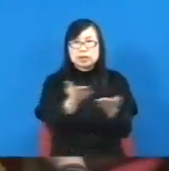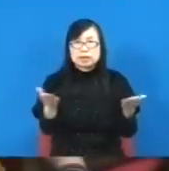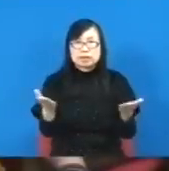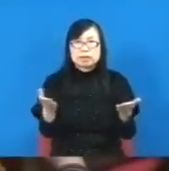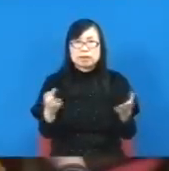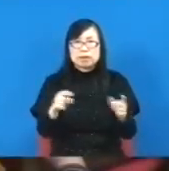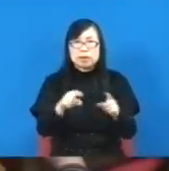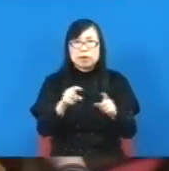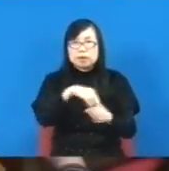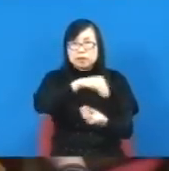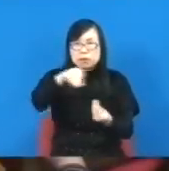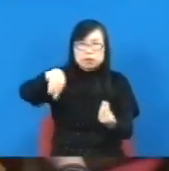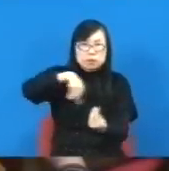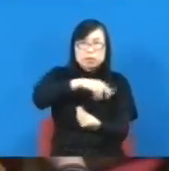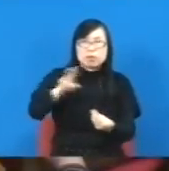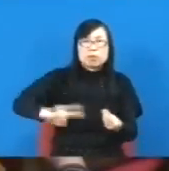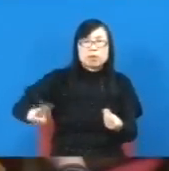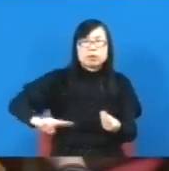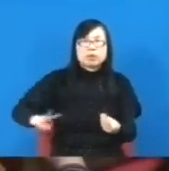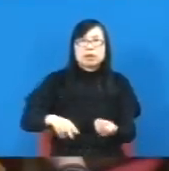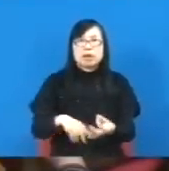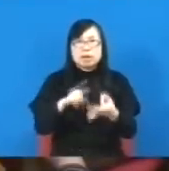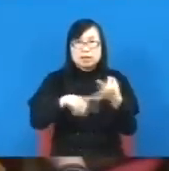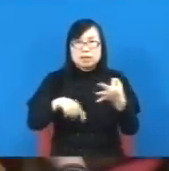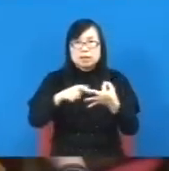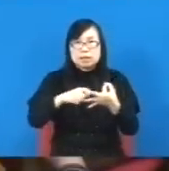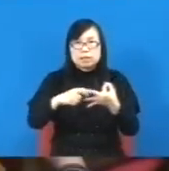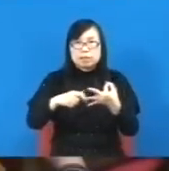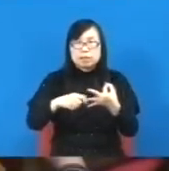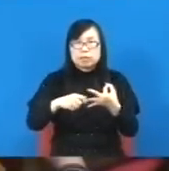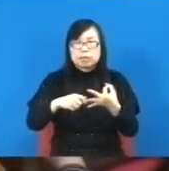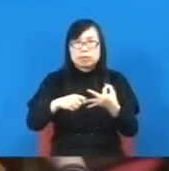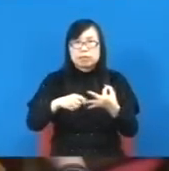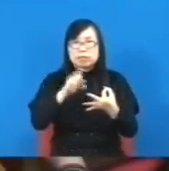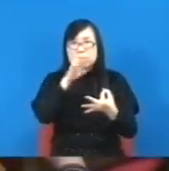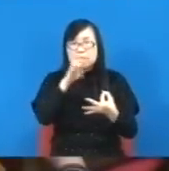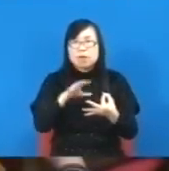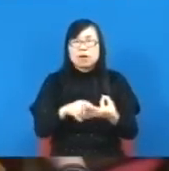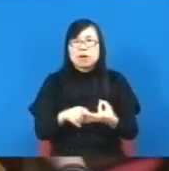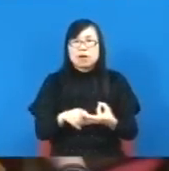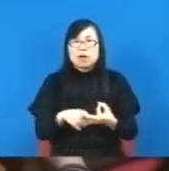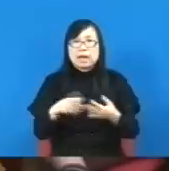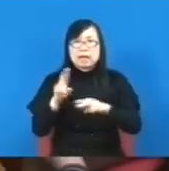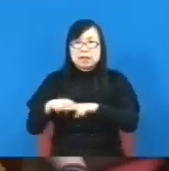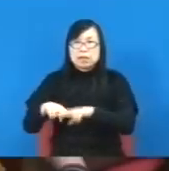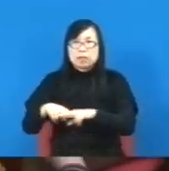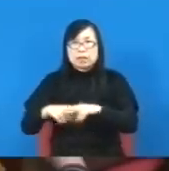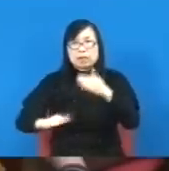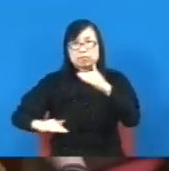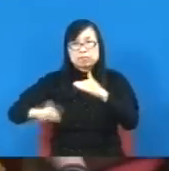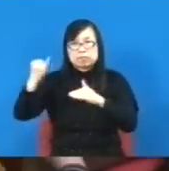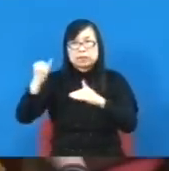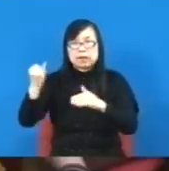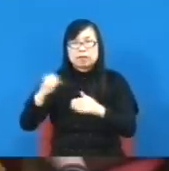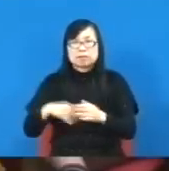相同的人應該互相支援咯。咁阿陳雲嗰個講法就係唔係唔得嘅，因為大陸嘅人係差人一等嘅，所以你